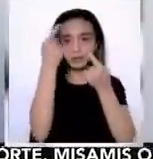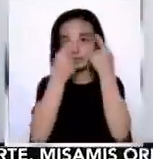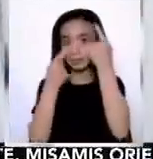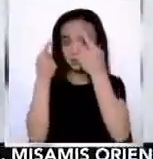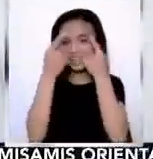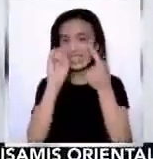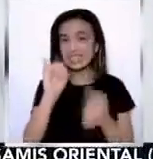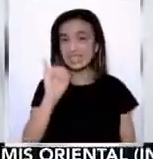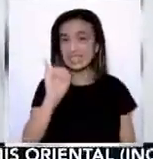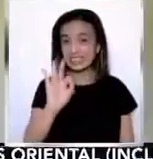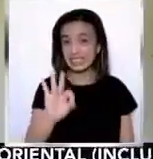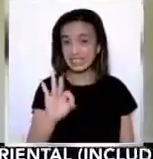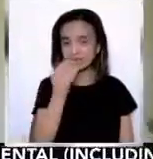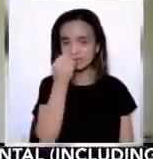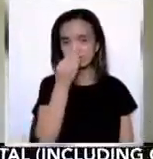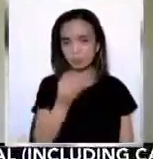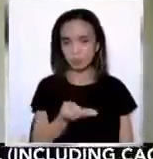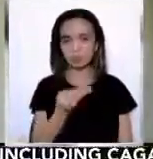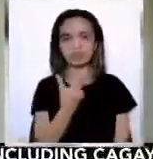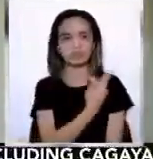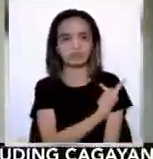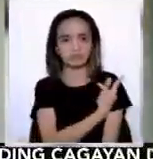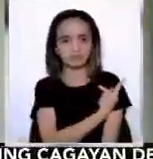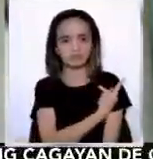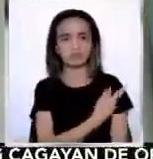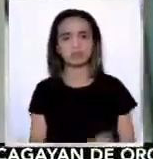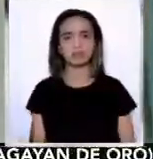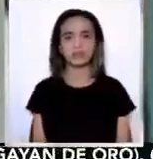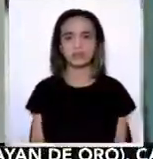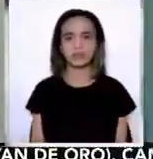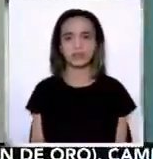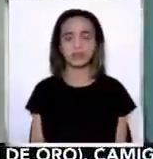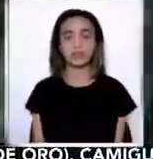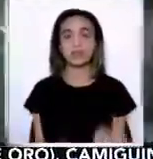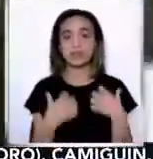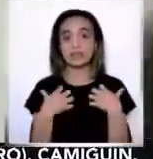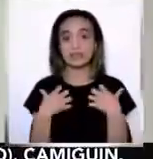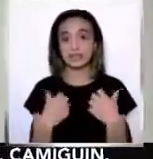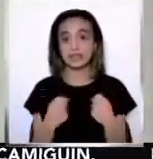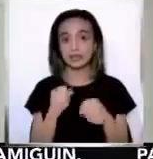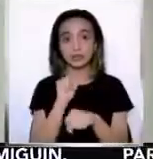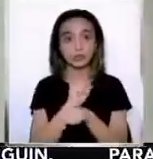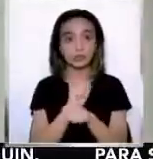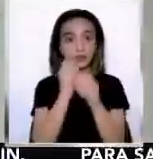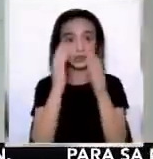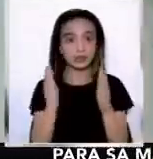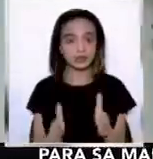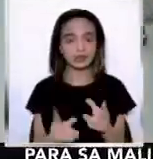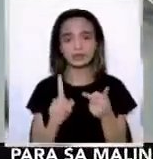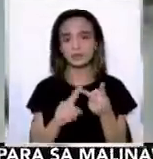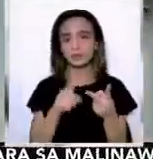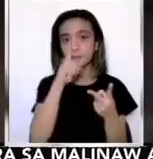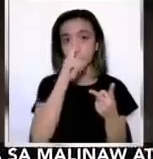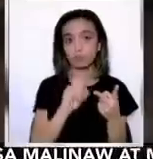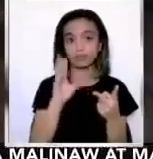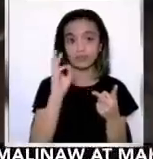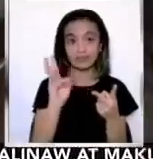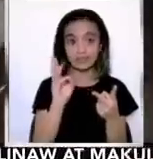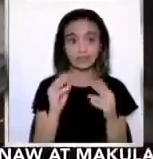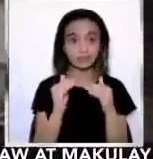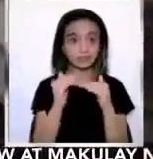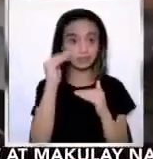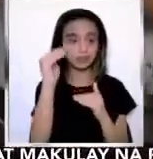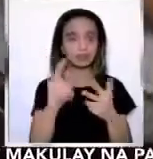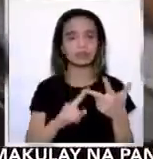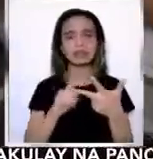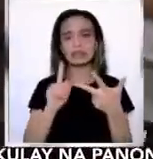ang mababakunahan. Healthcare workers 60 years old and above, saka yung immunocompromised, kailangan ni booster para ma-sustain